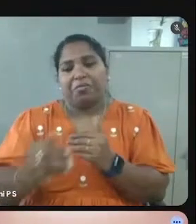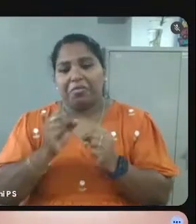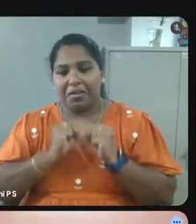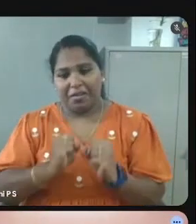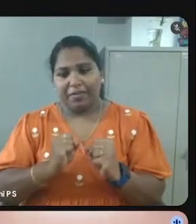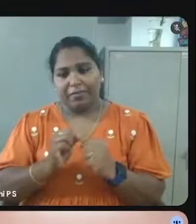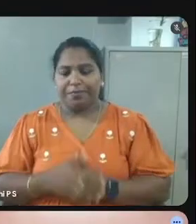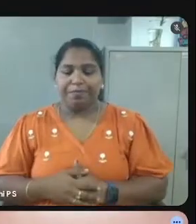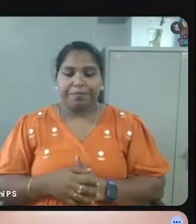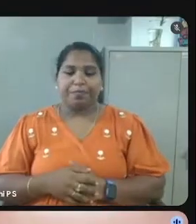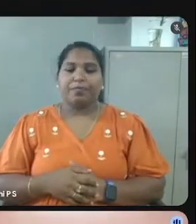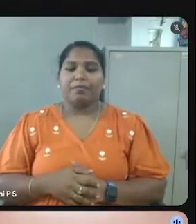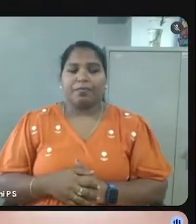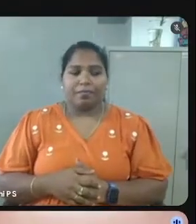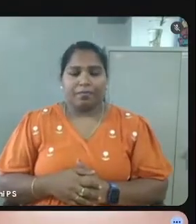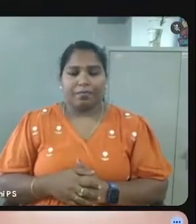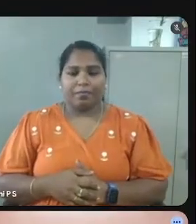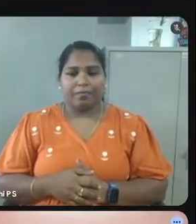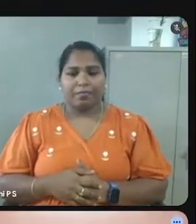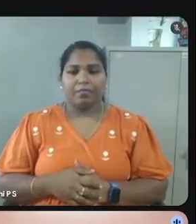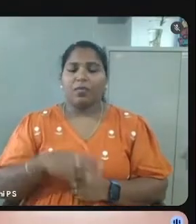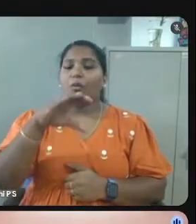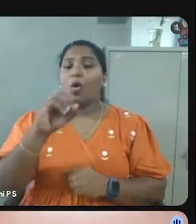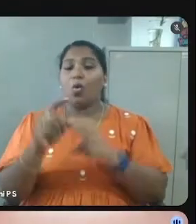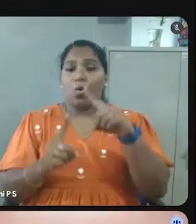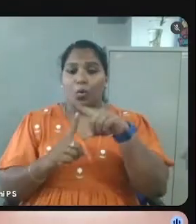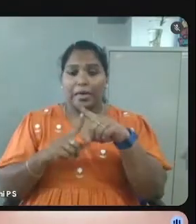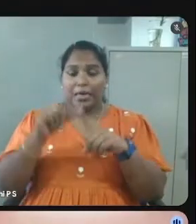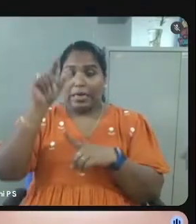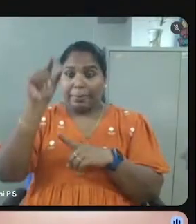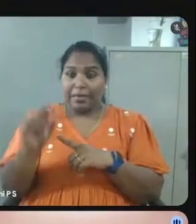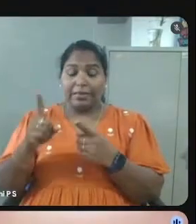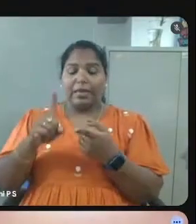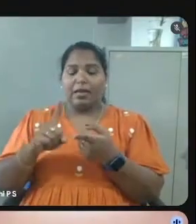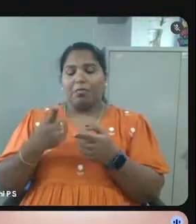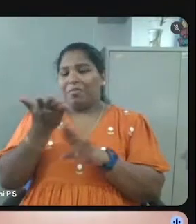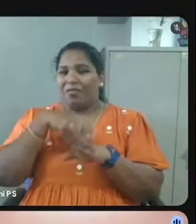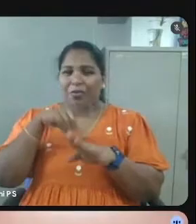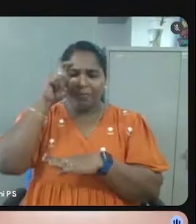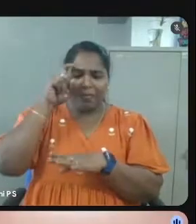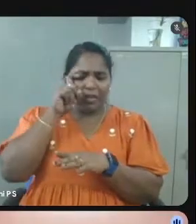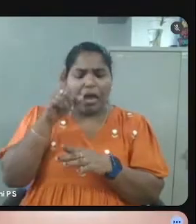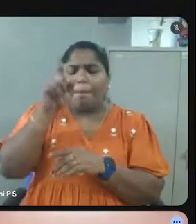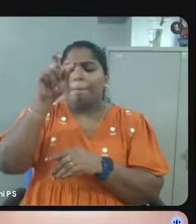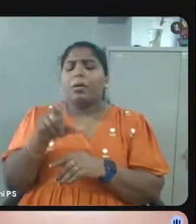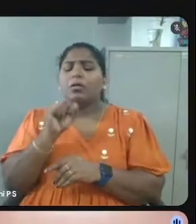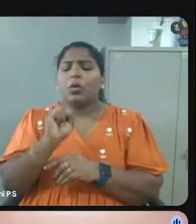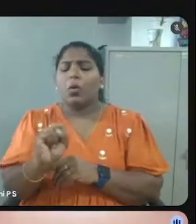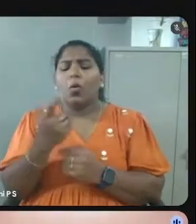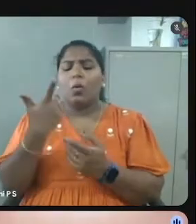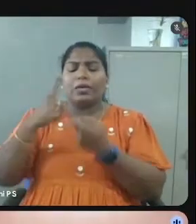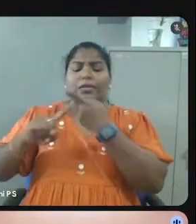ഇതിലുണ്ടാവും. അപ്പോൾ തെറപ്പിസ്റ്റ് സെക്ഷൽ ഹിസ്റ്ററി എടുക്കുമ്പോൾ ഇത് ഒരു ഡിസബിലിറ്റി വ്യക്തിയോട്